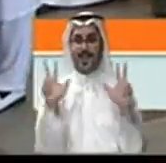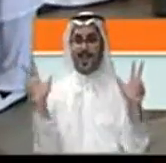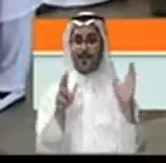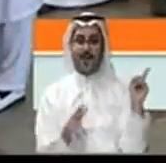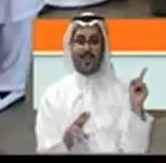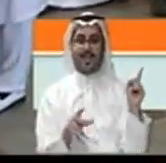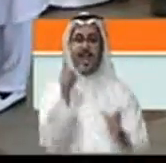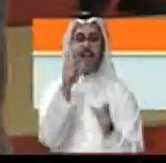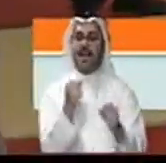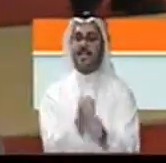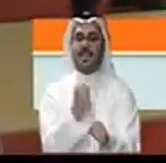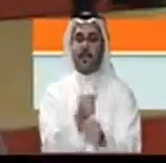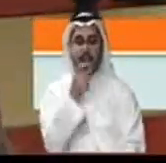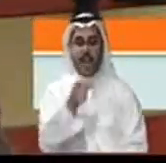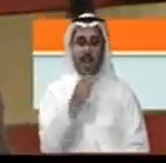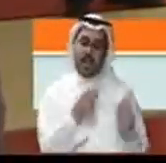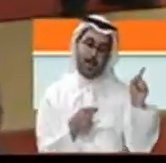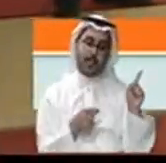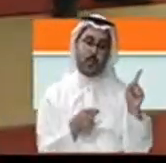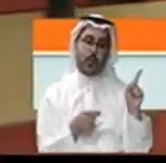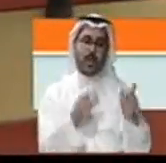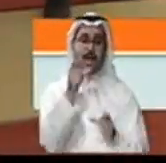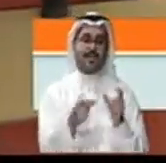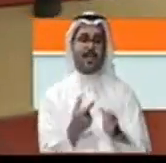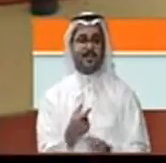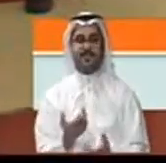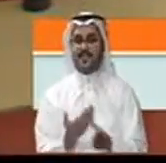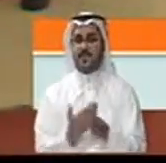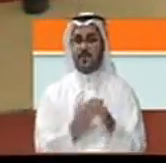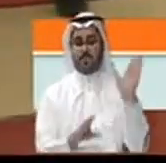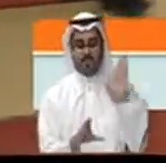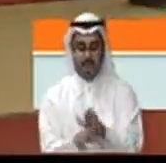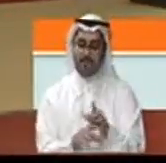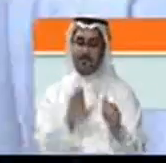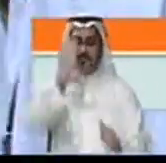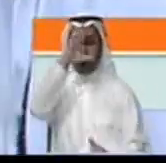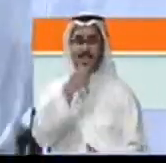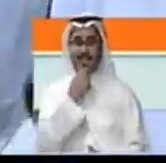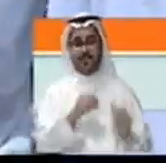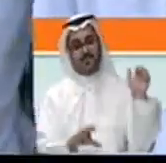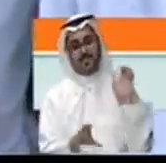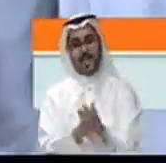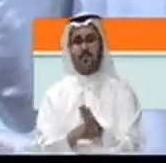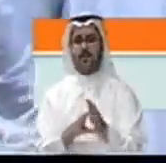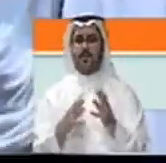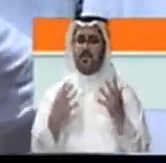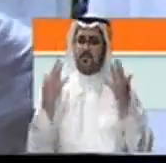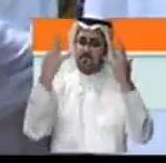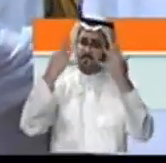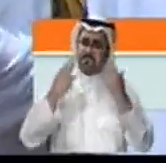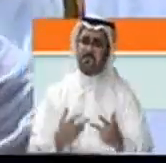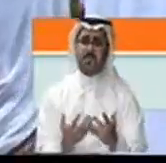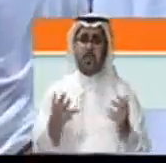لبعثات الحج الدولية إحدى الرحلات المستفيدة من مبادرة طريق مكة بحضور عدد من